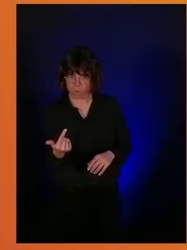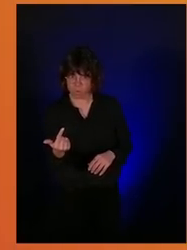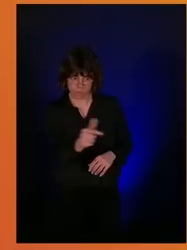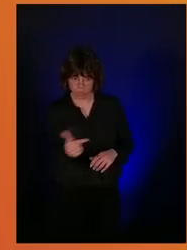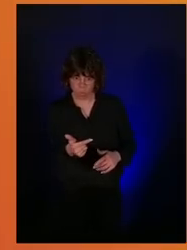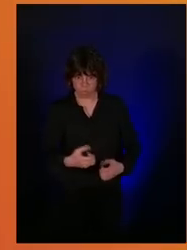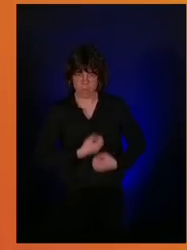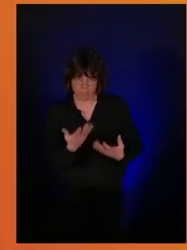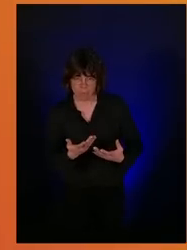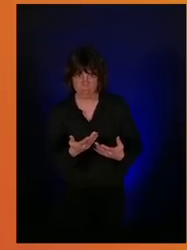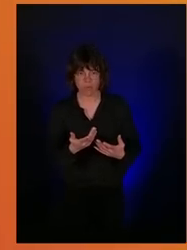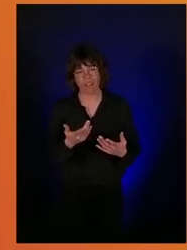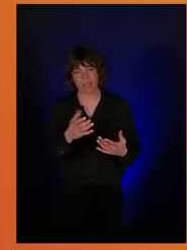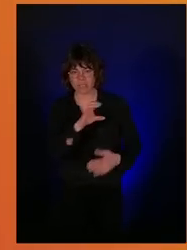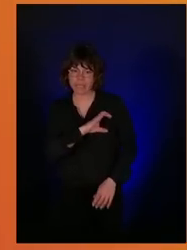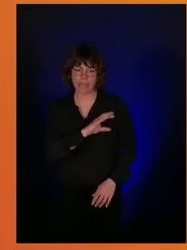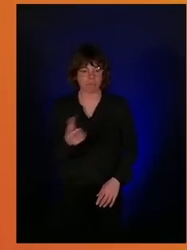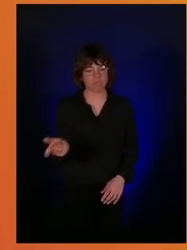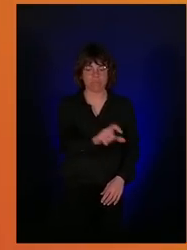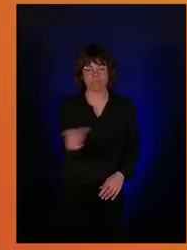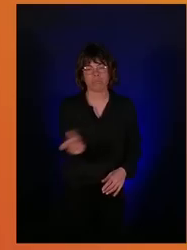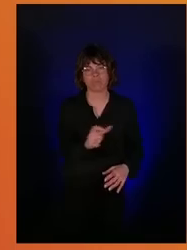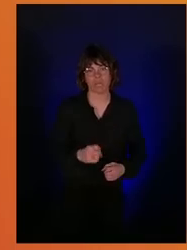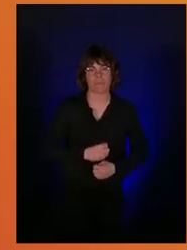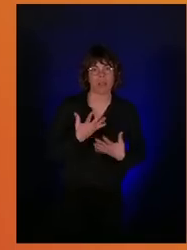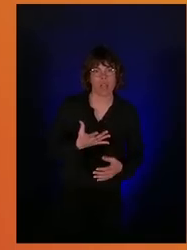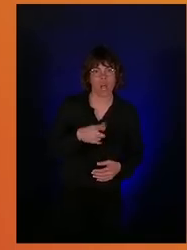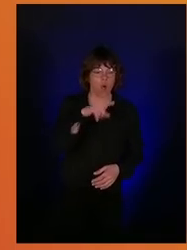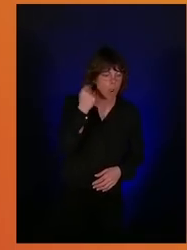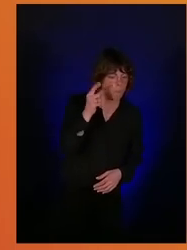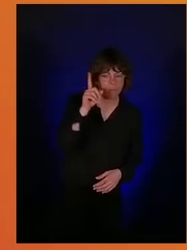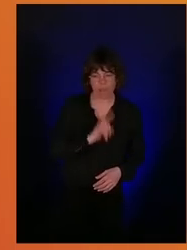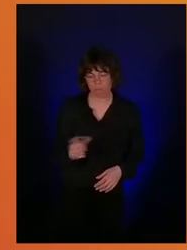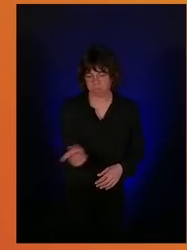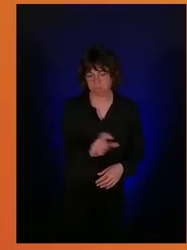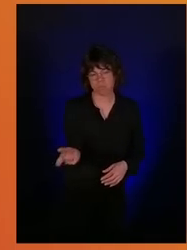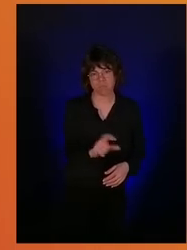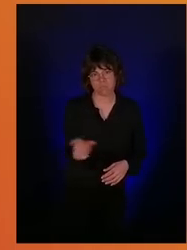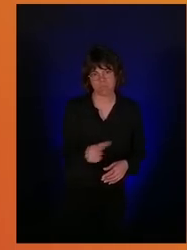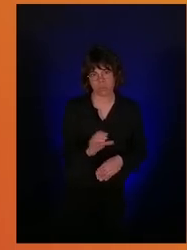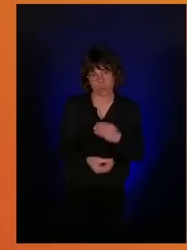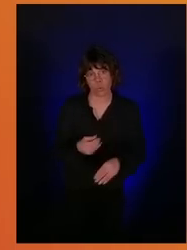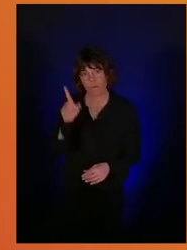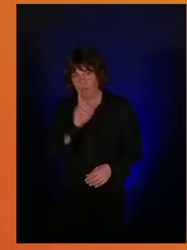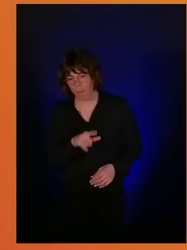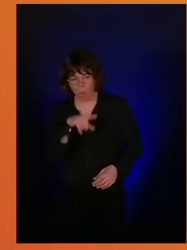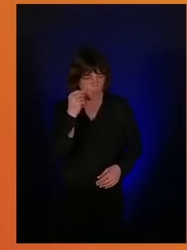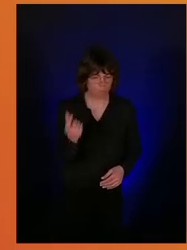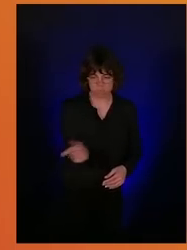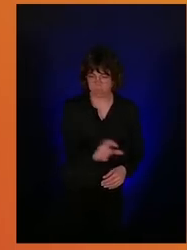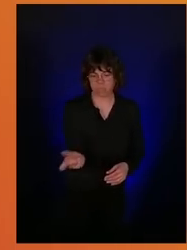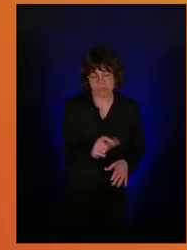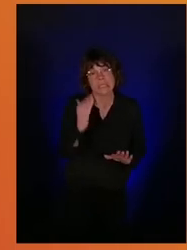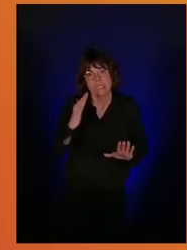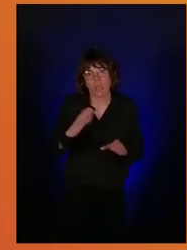la parole. Et on va essayer d'alterner les prises de parole. Un homme, une femme, un homme, une femme, ou plutôt une femme, un homme, une femme, un homme. On va essayer, si on peut le